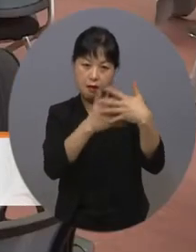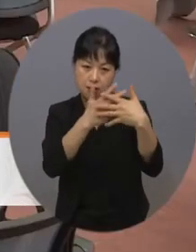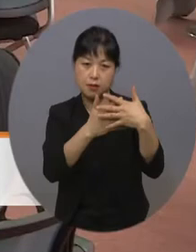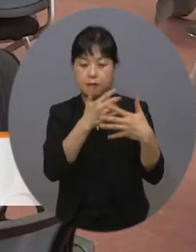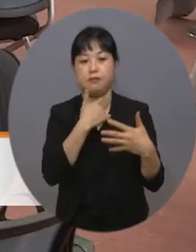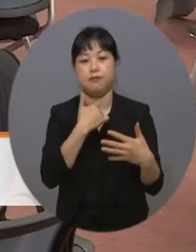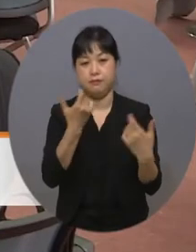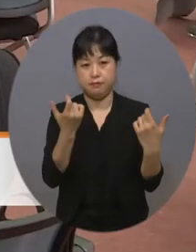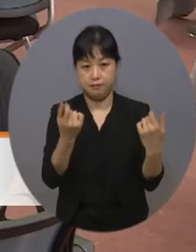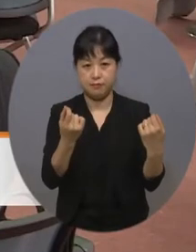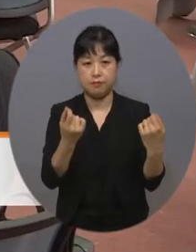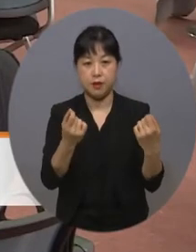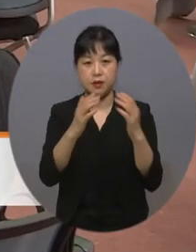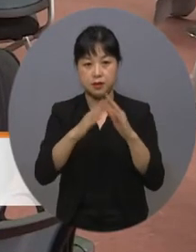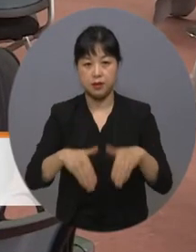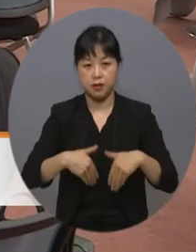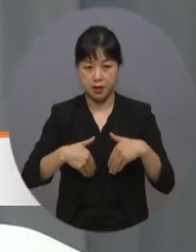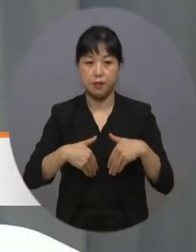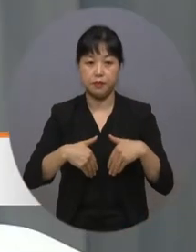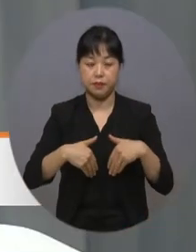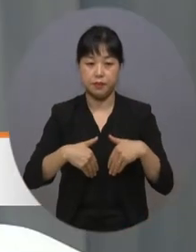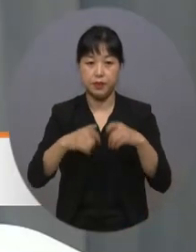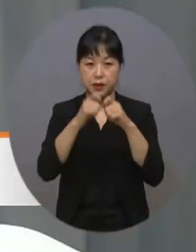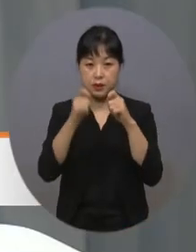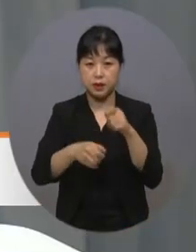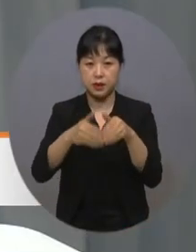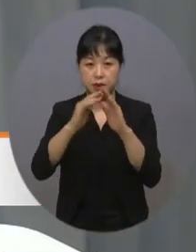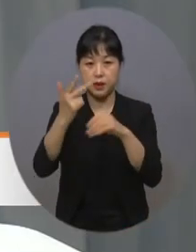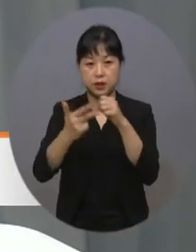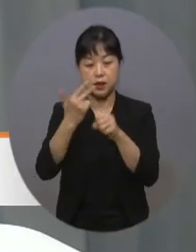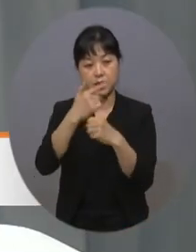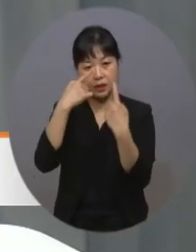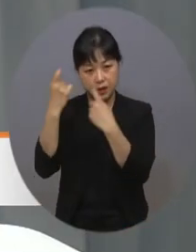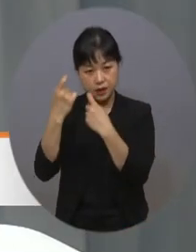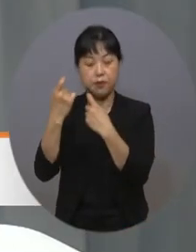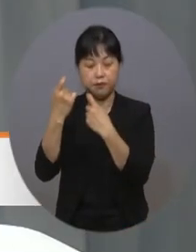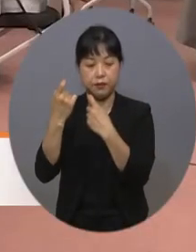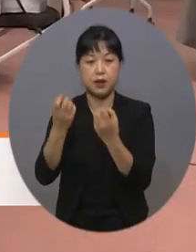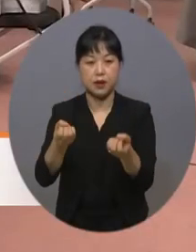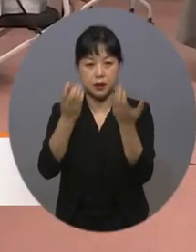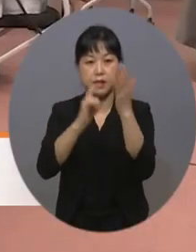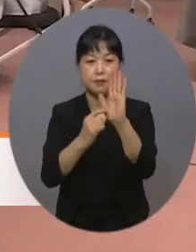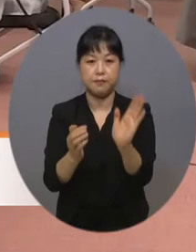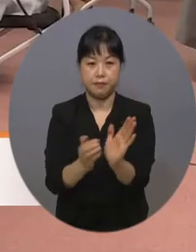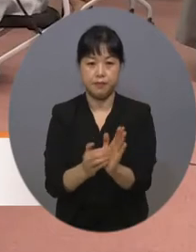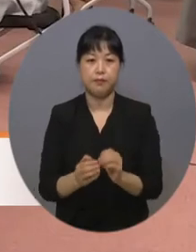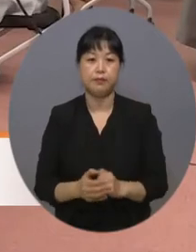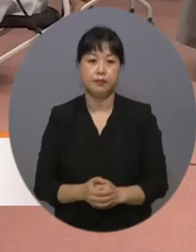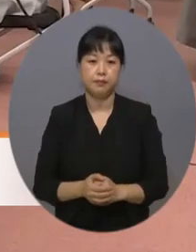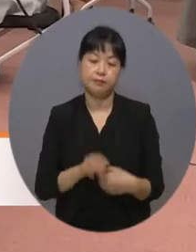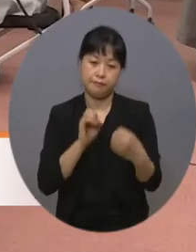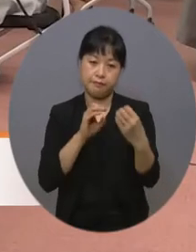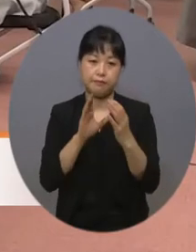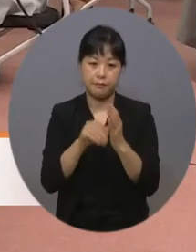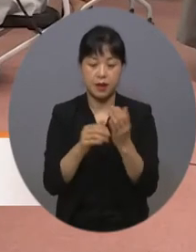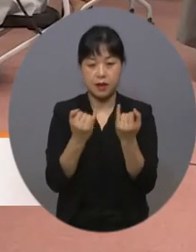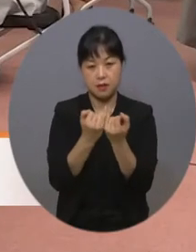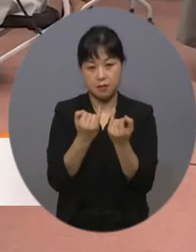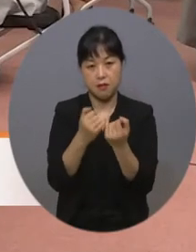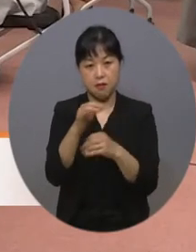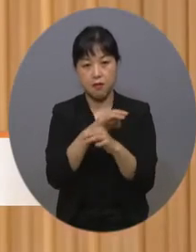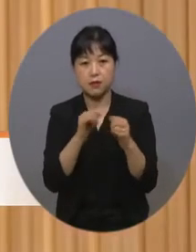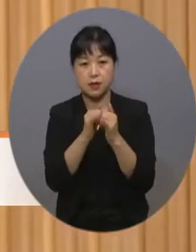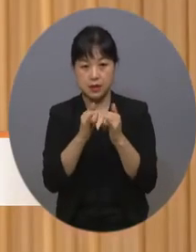간담회 후에는 전남지회 창립 7주년 기념식도 가졌습니다. 간담회에서 여성 경제인들은